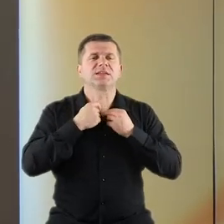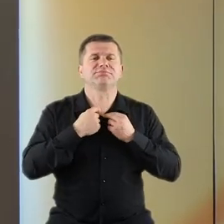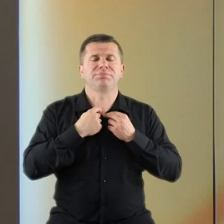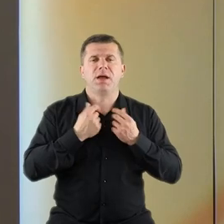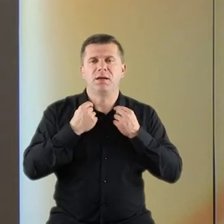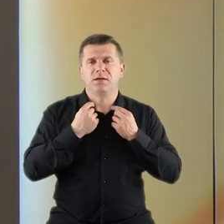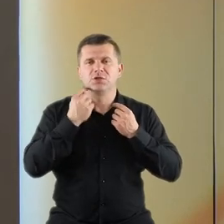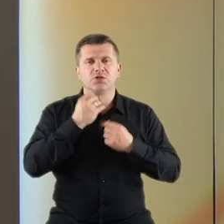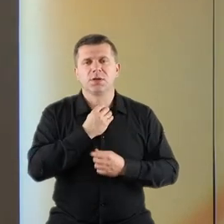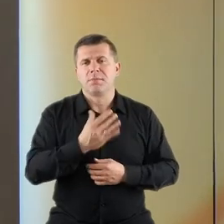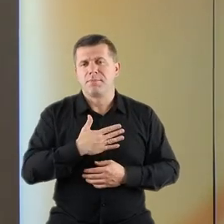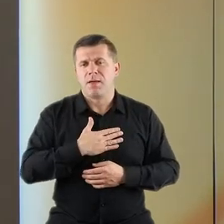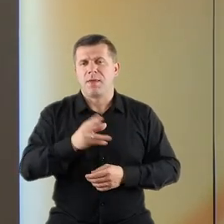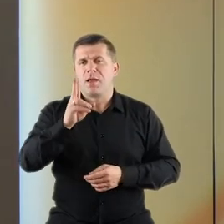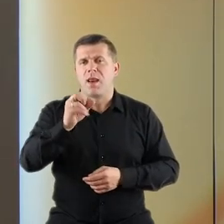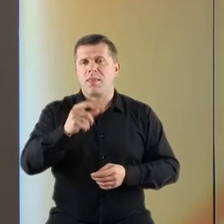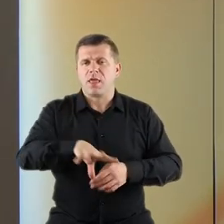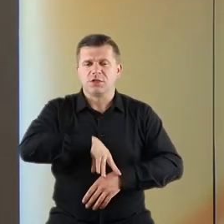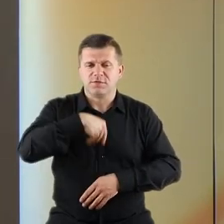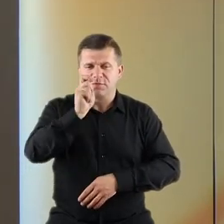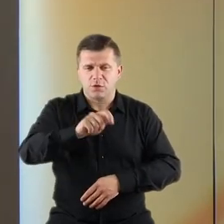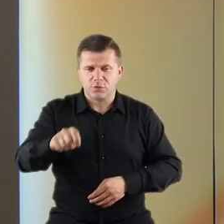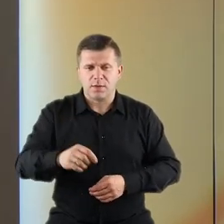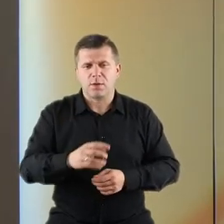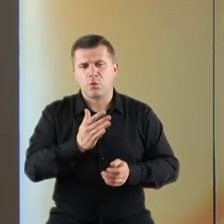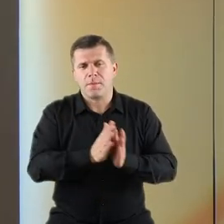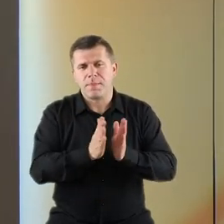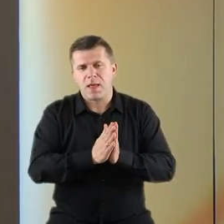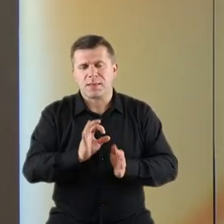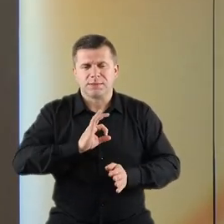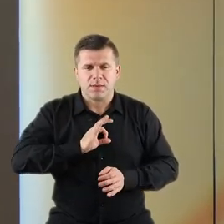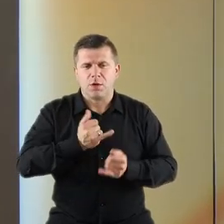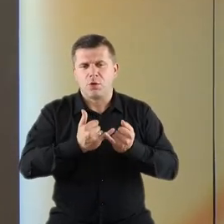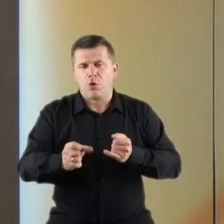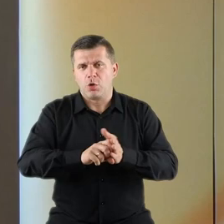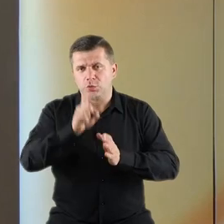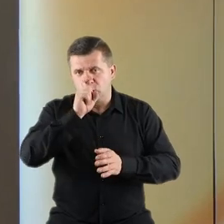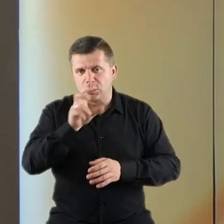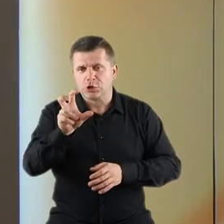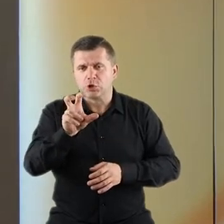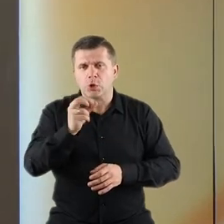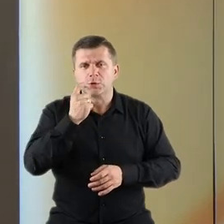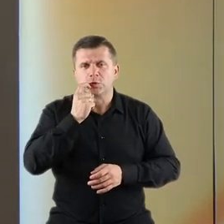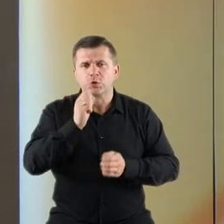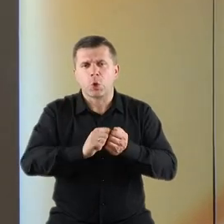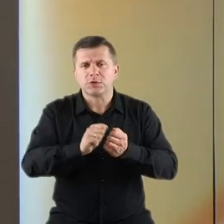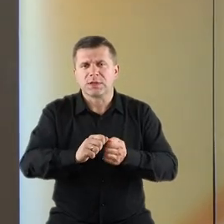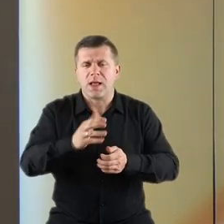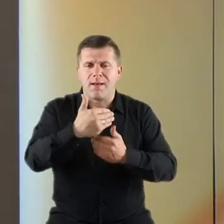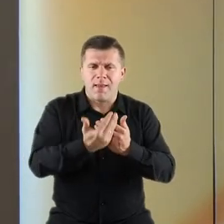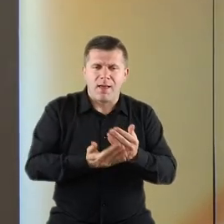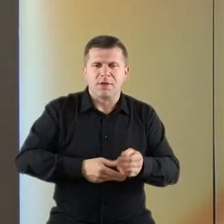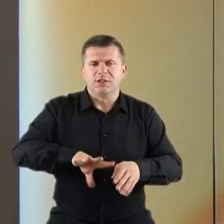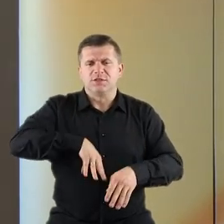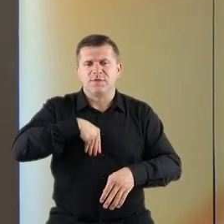mamy kredę święconą medaliki szkaplerze od złego mamy czosnek chleb święcone ziele